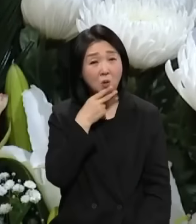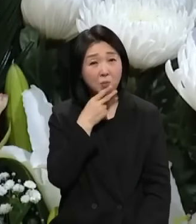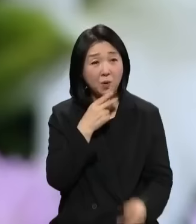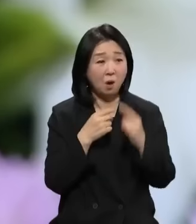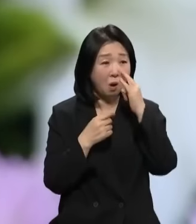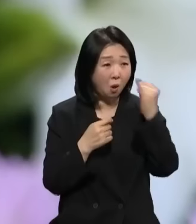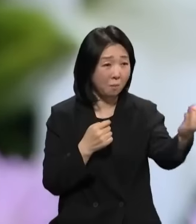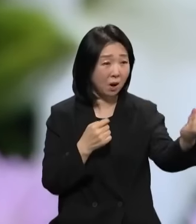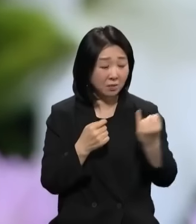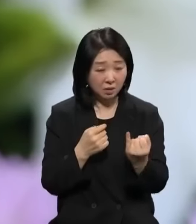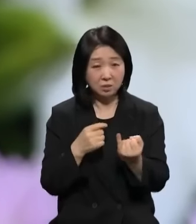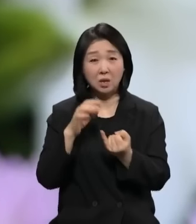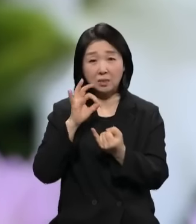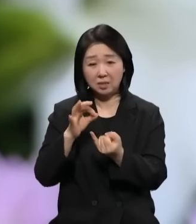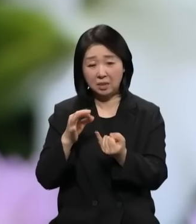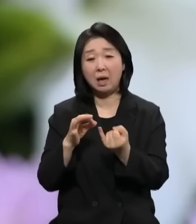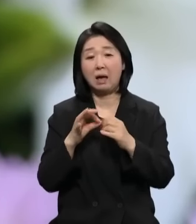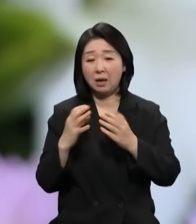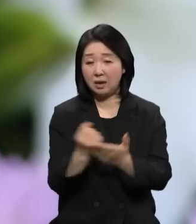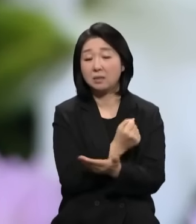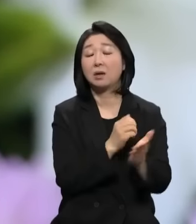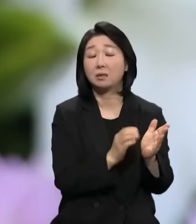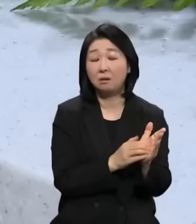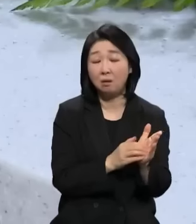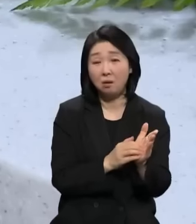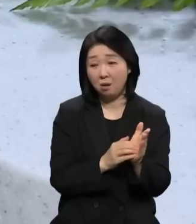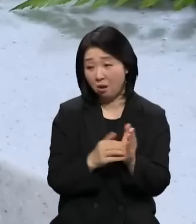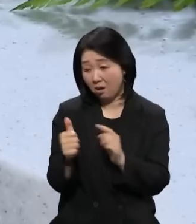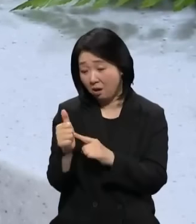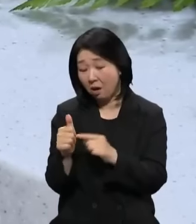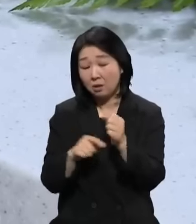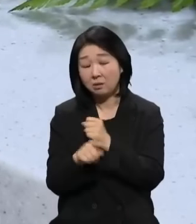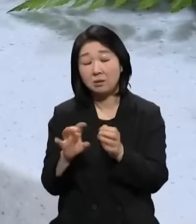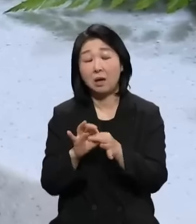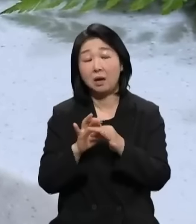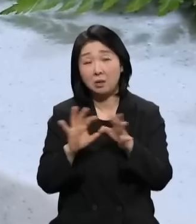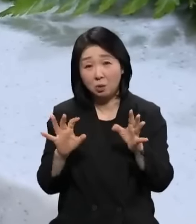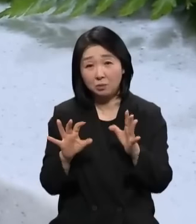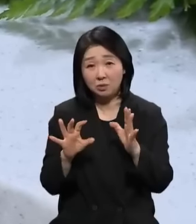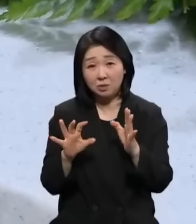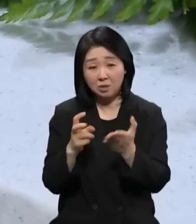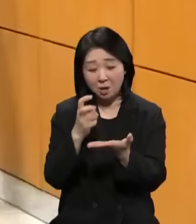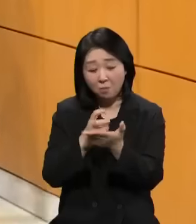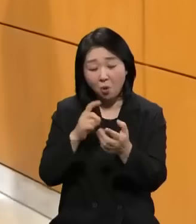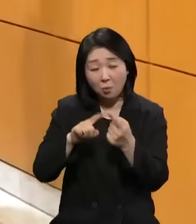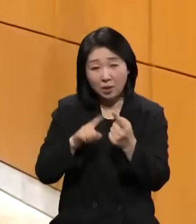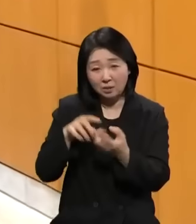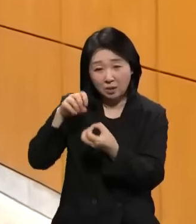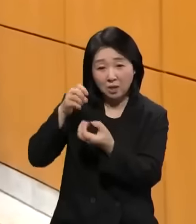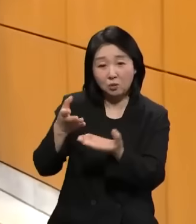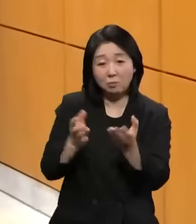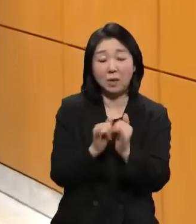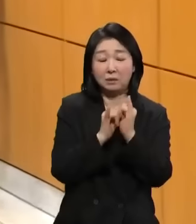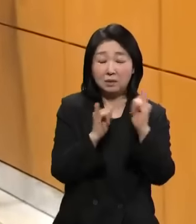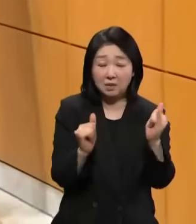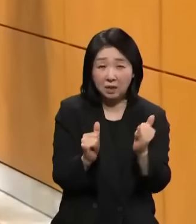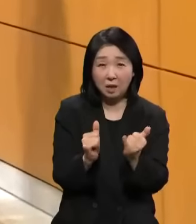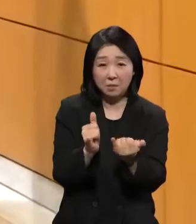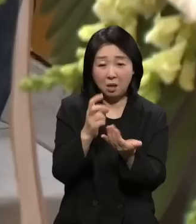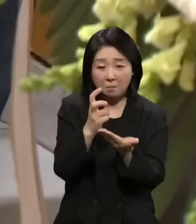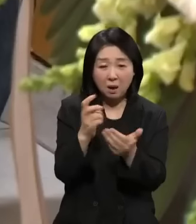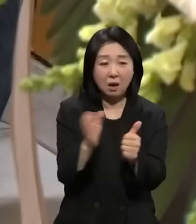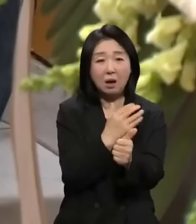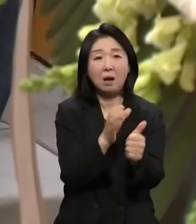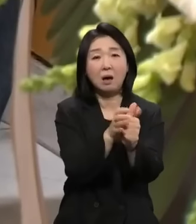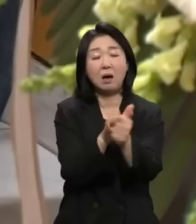가져갔습니다 고인의 뜻과 상관없이 부모와 배우자 자 법에서 정한 상속인들이 율의 재산을 상속받을 수